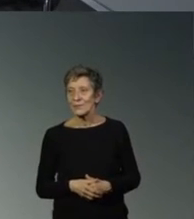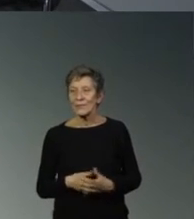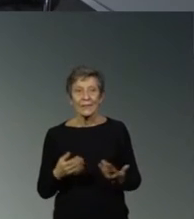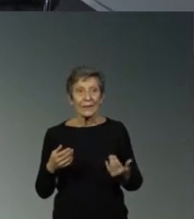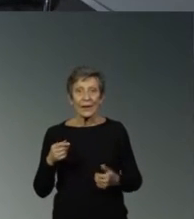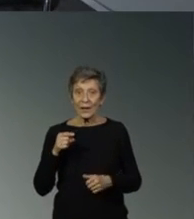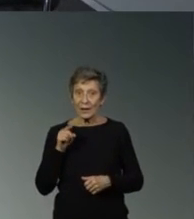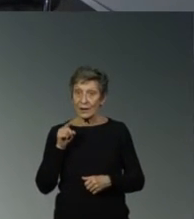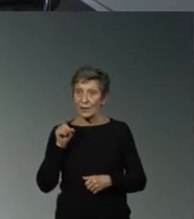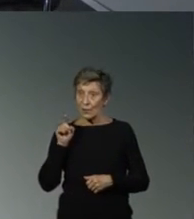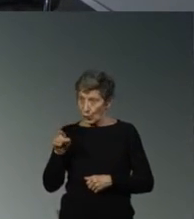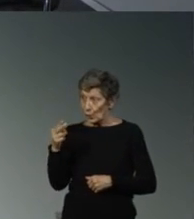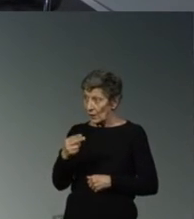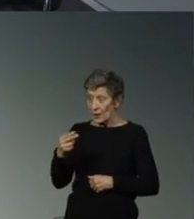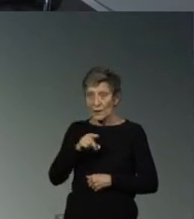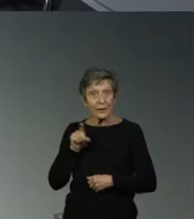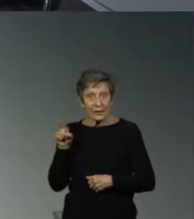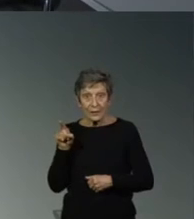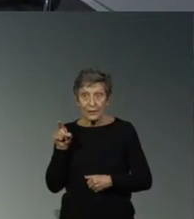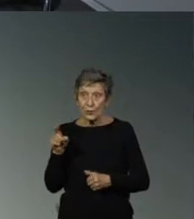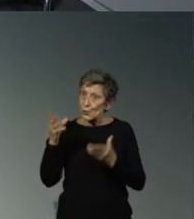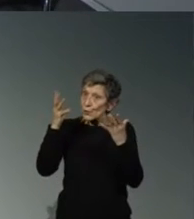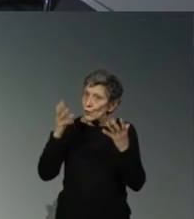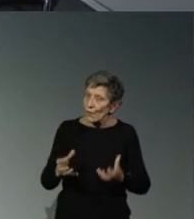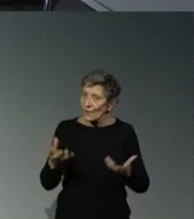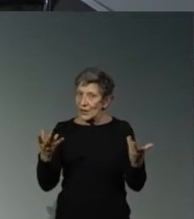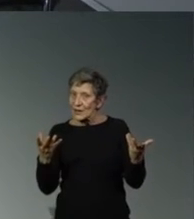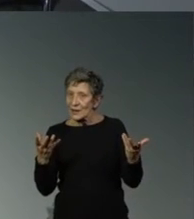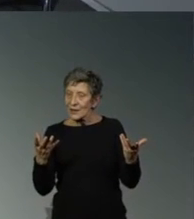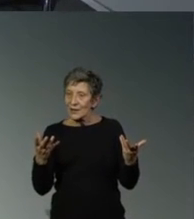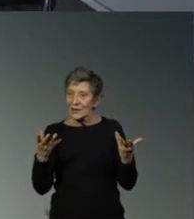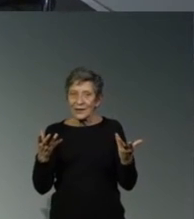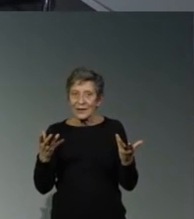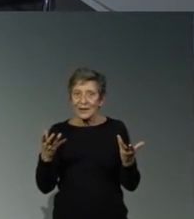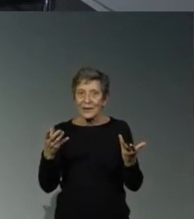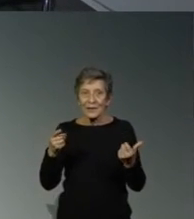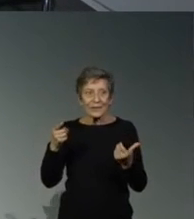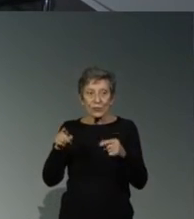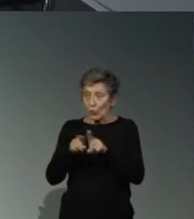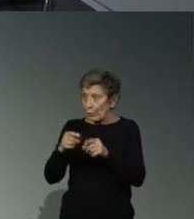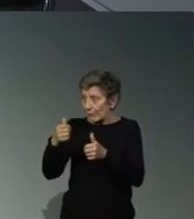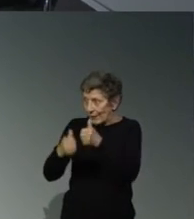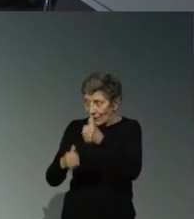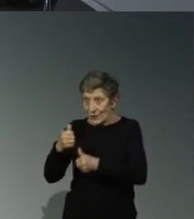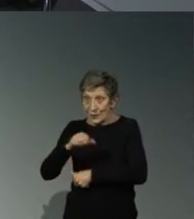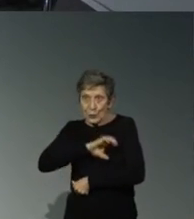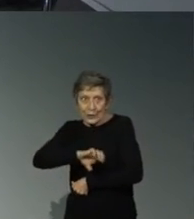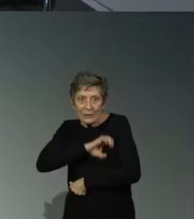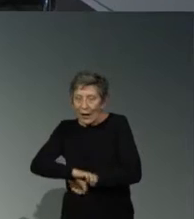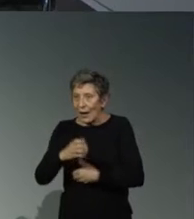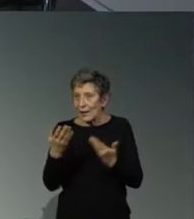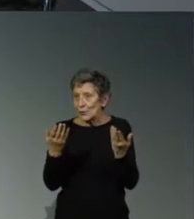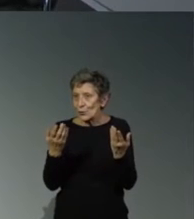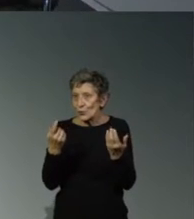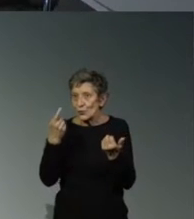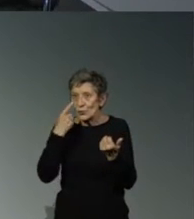Azoulay, est-ce que vous avez eu envie, justement, de convoquer, justement, ne serait-ce que pour vous défier, ne serait-ce que pour essayer, ne serait-ce que pour voir où